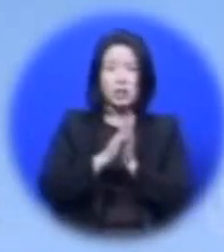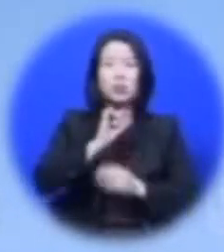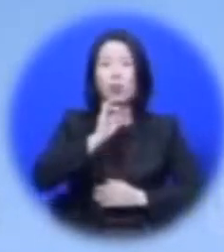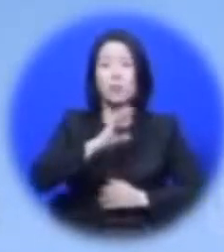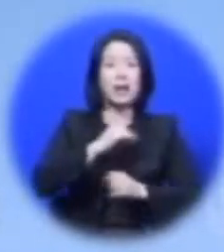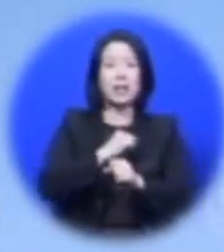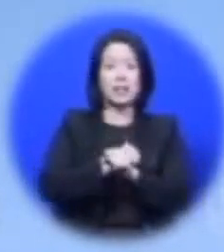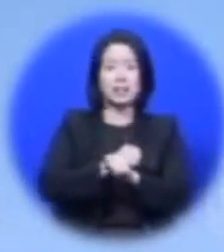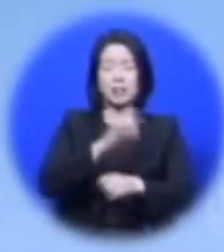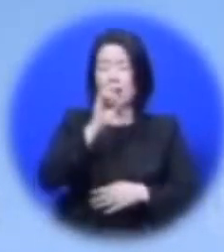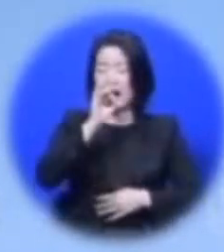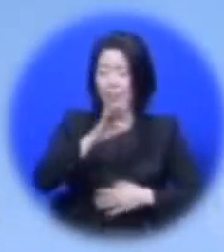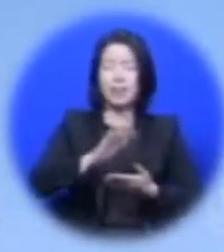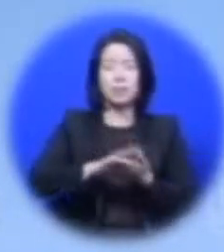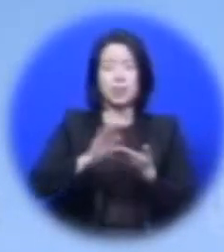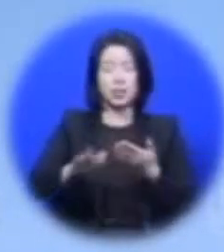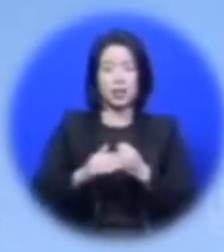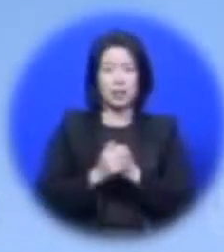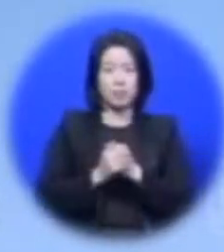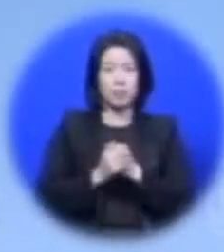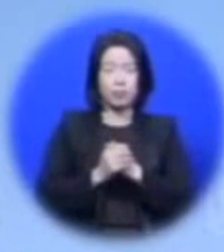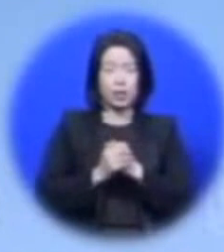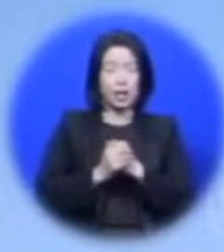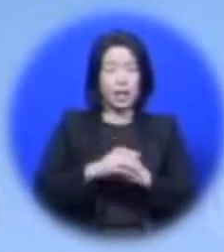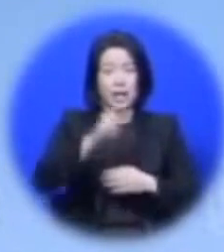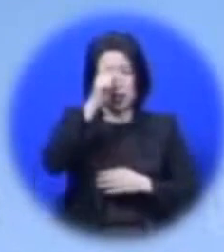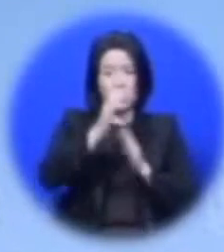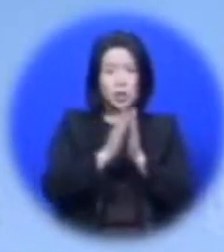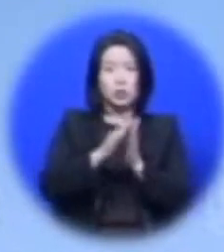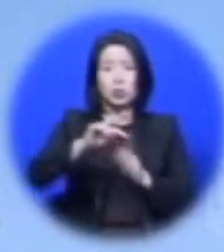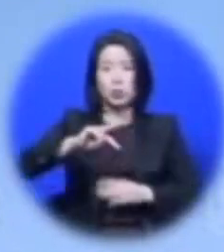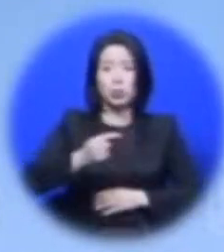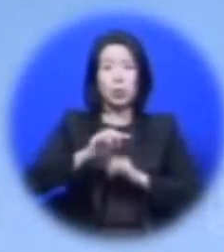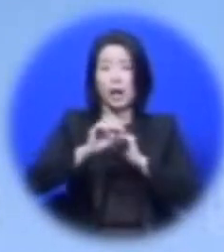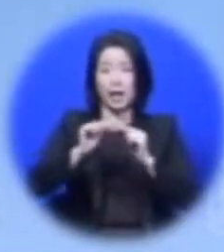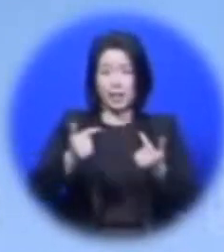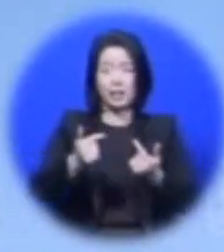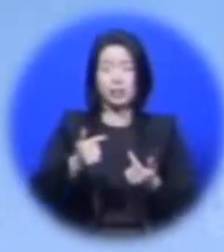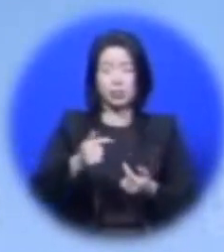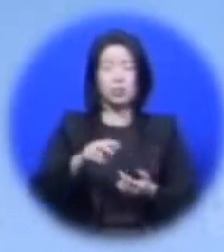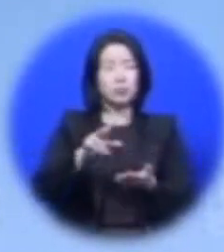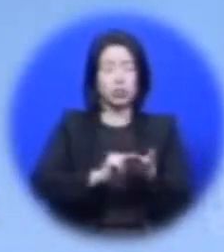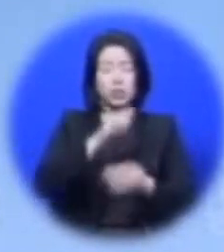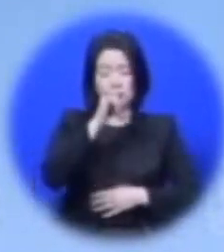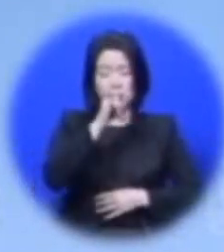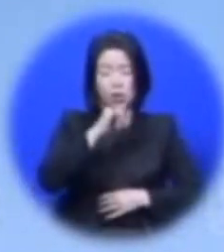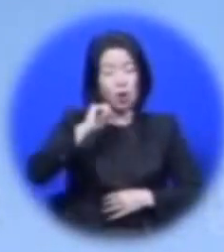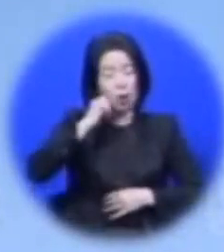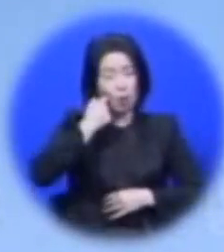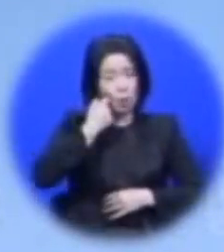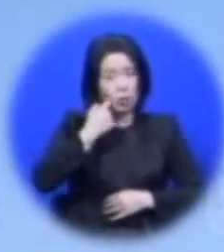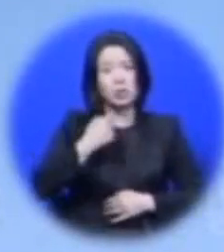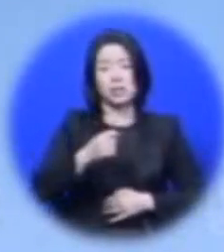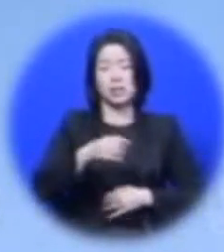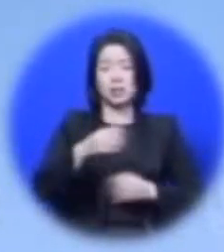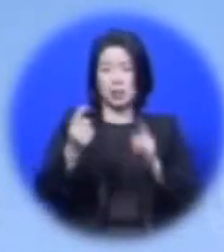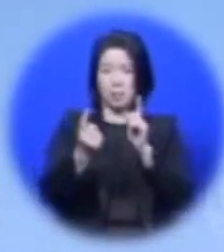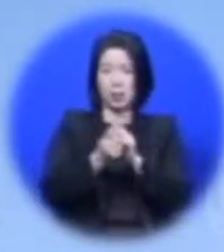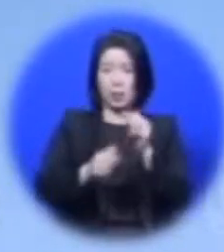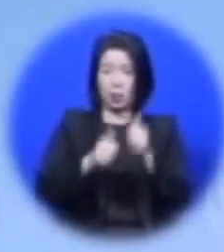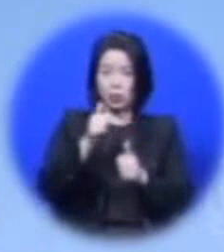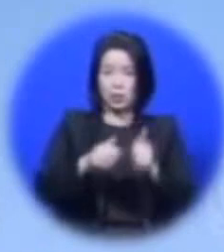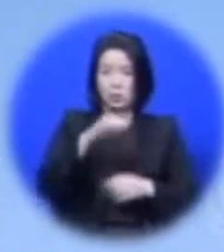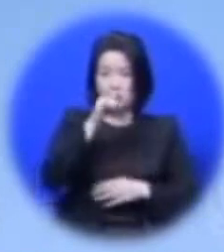안 됩니다. 기도도 안 하는 건 문제가 있죠. 어려운 일 만나고 시험 들었을 때 기도해야죠.